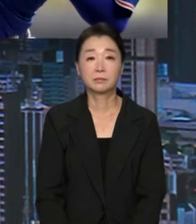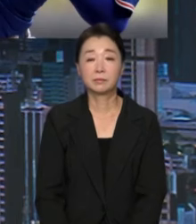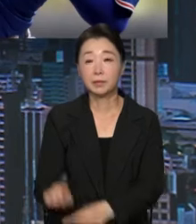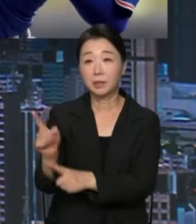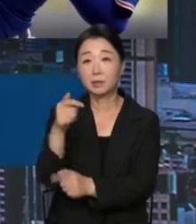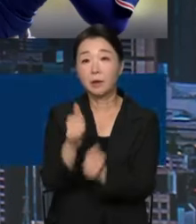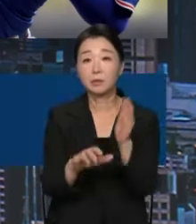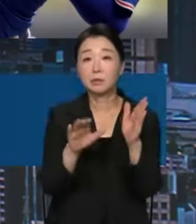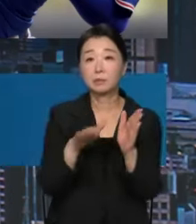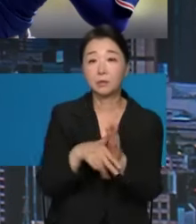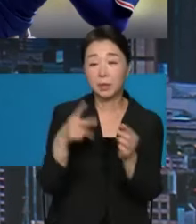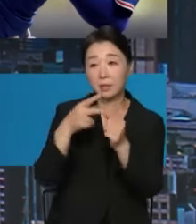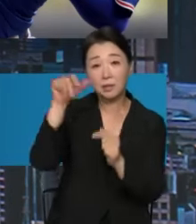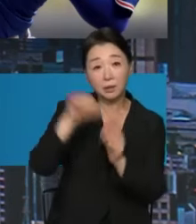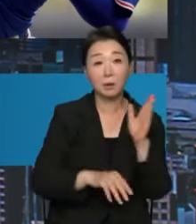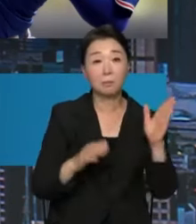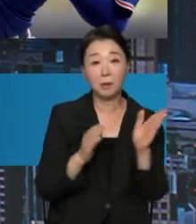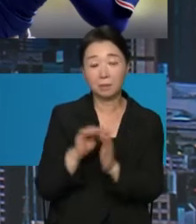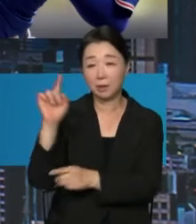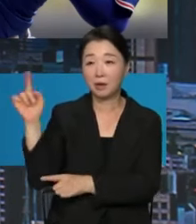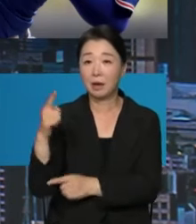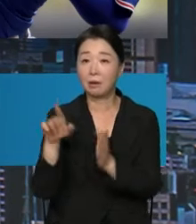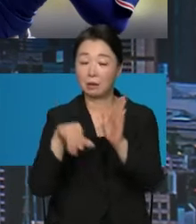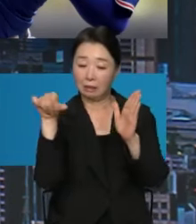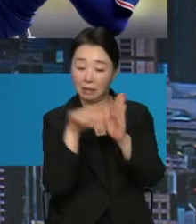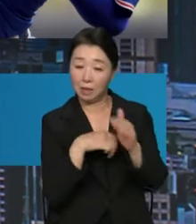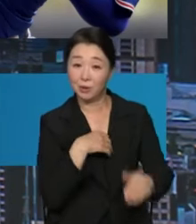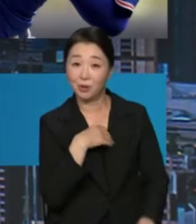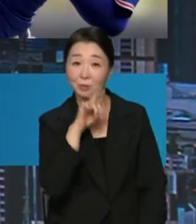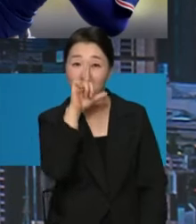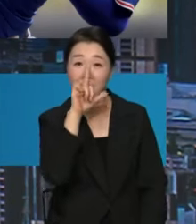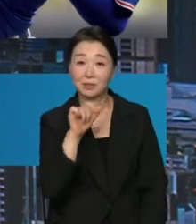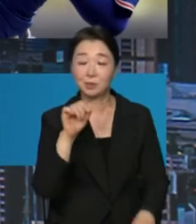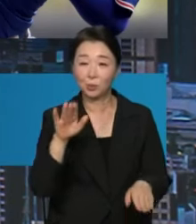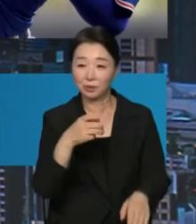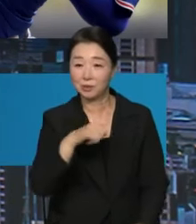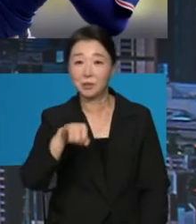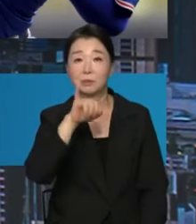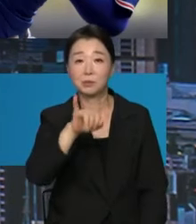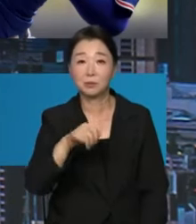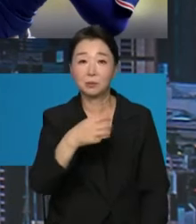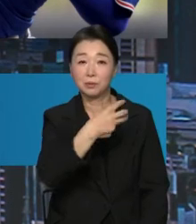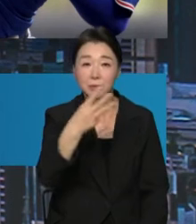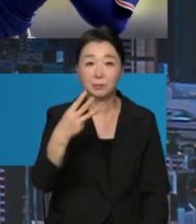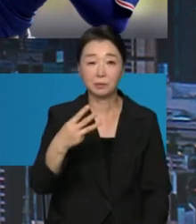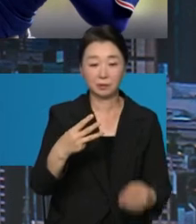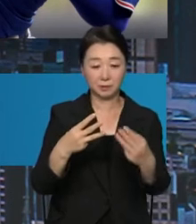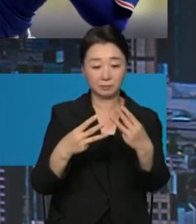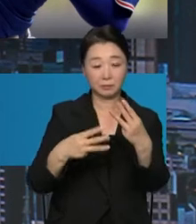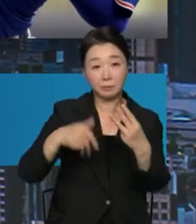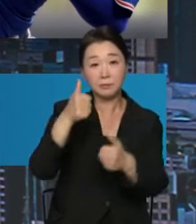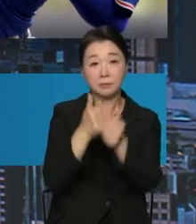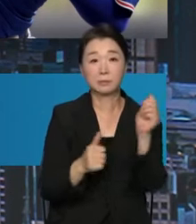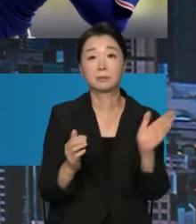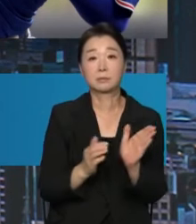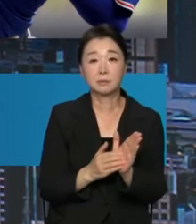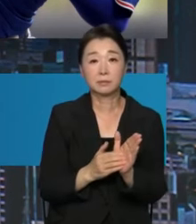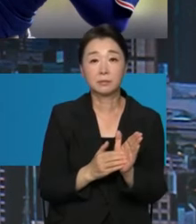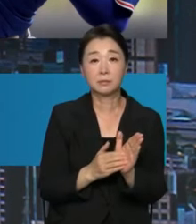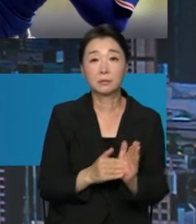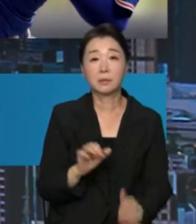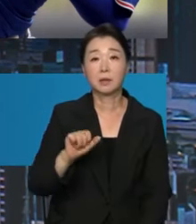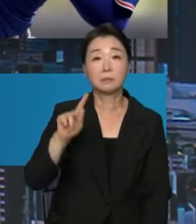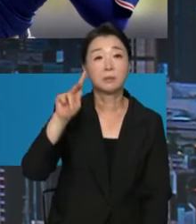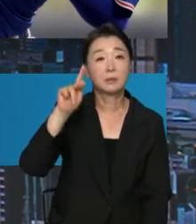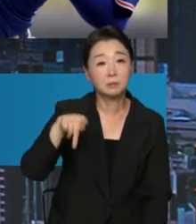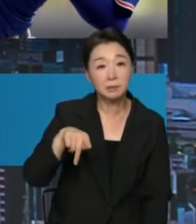플레이오프에서 2연패를 당하며 가을 야구 탈락 위기에 몰린 LG가 오늘 잠실에서 삼성과 3차전을 치릅니다. 준 플레이오프